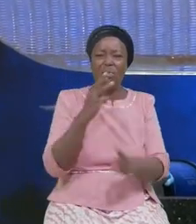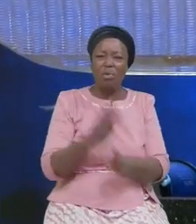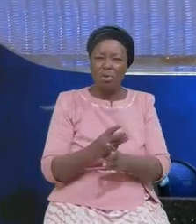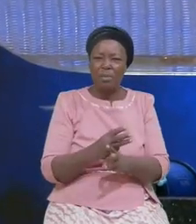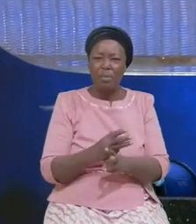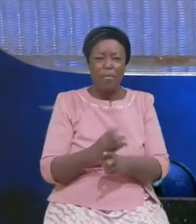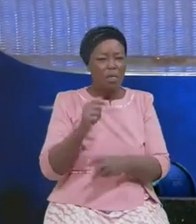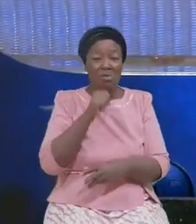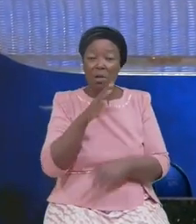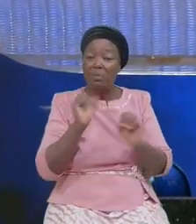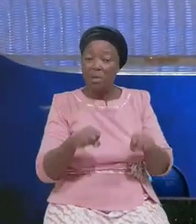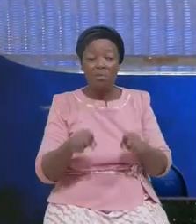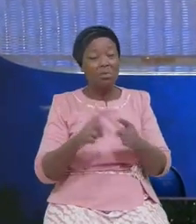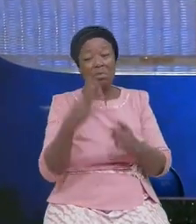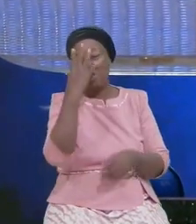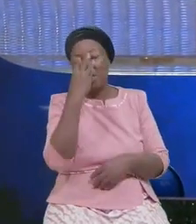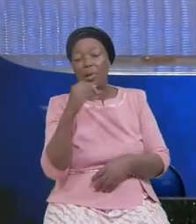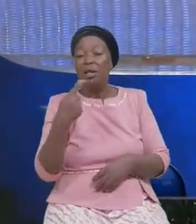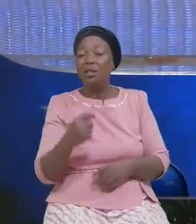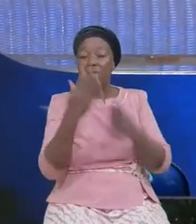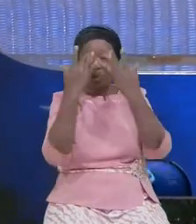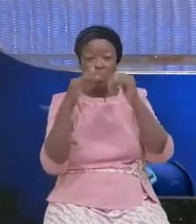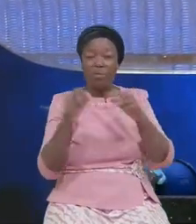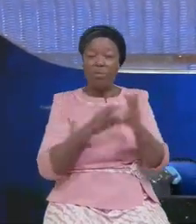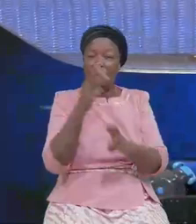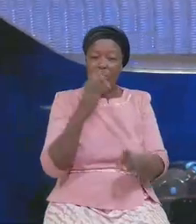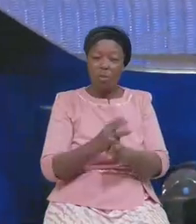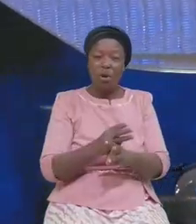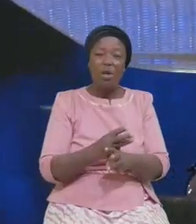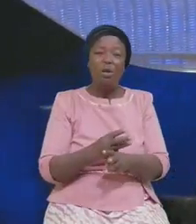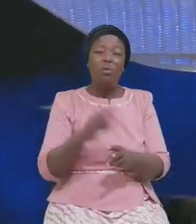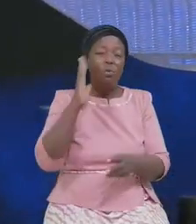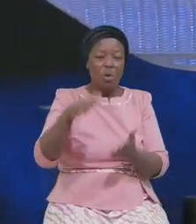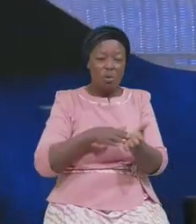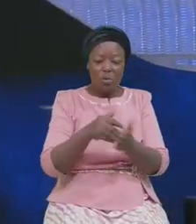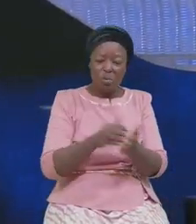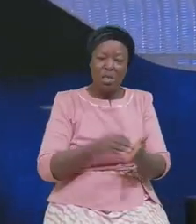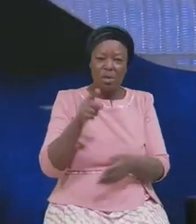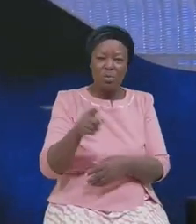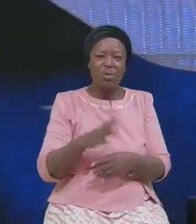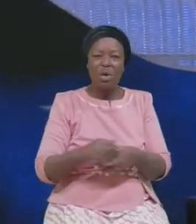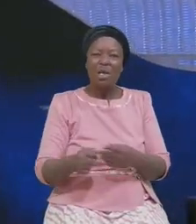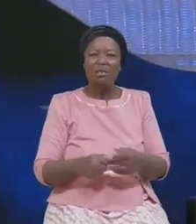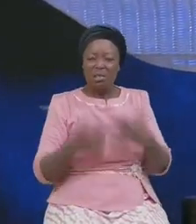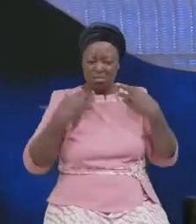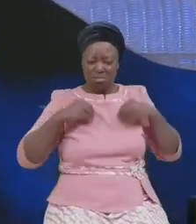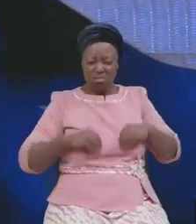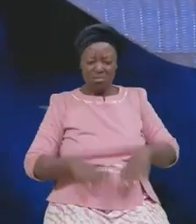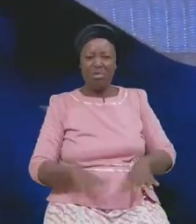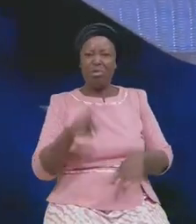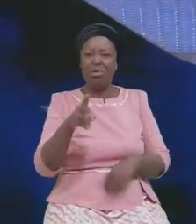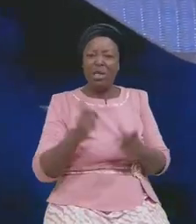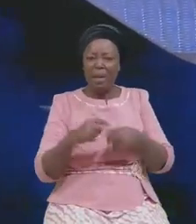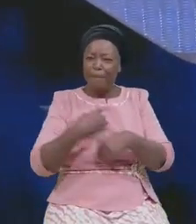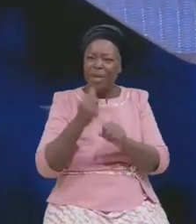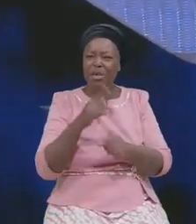mesure de dormir. Les tristesses du monde, cela va vous affaiblir, déstabiliser complètement. Cela va vous faire, va